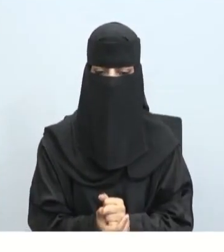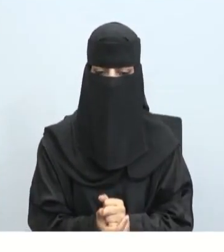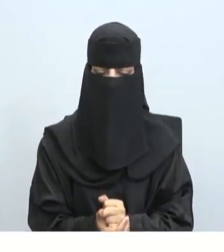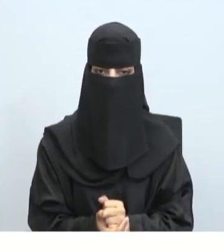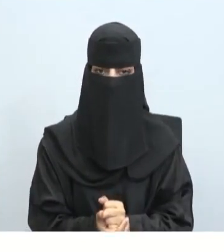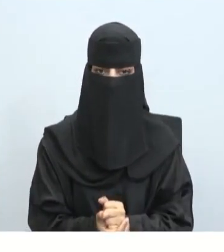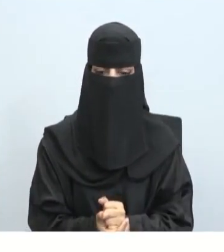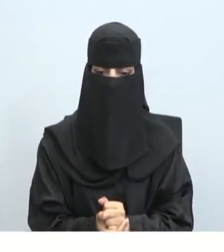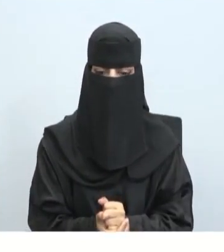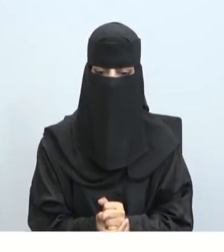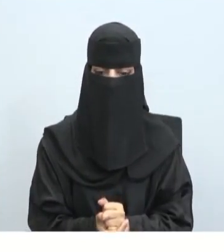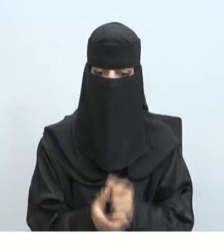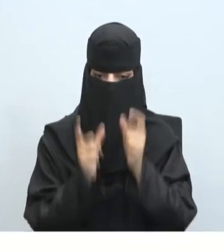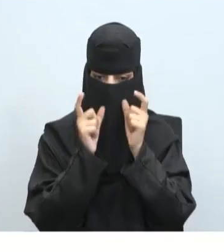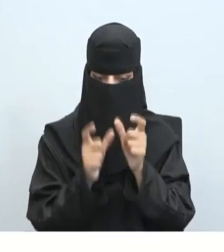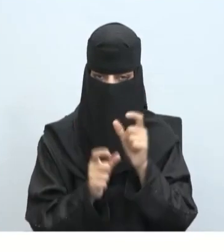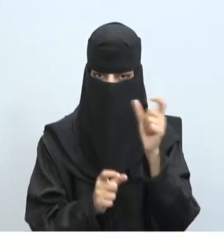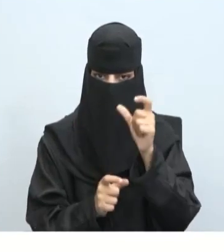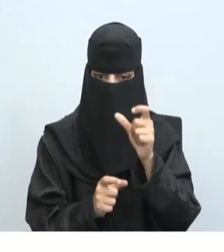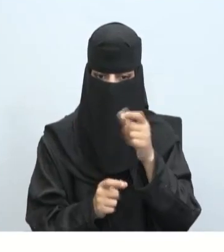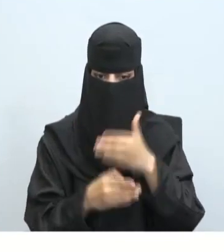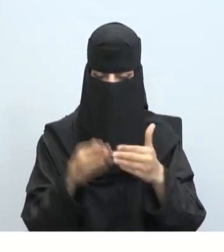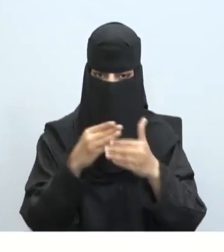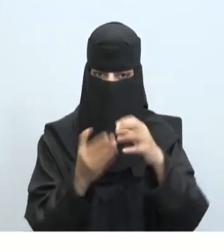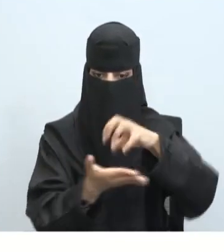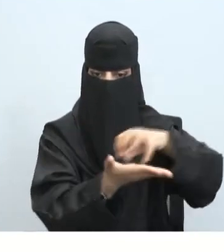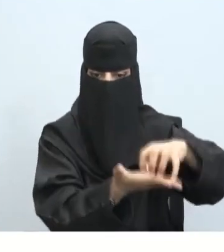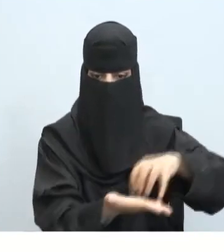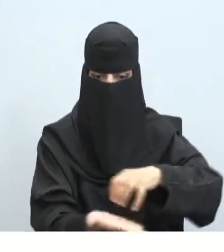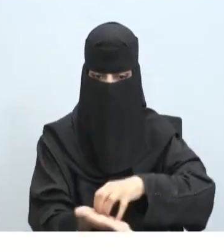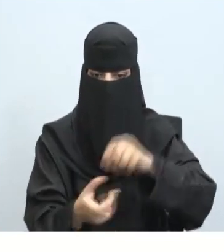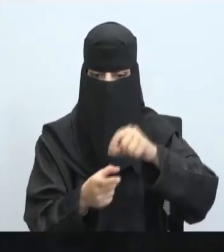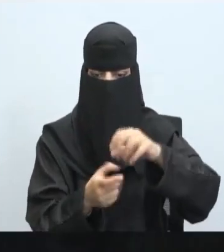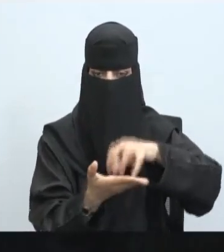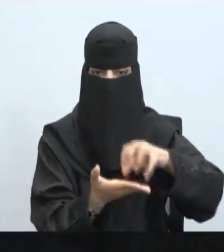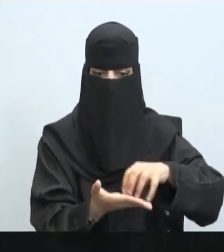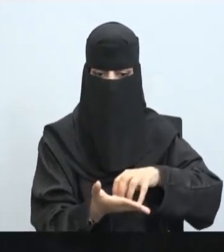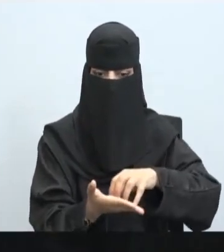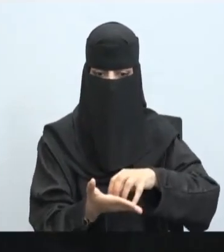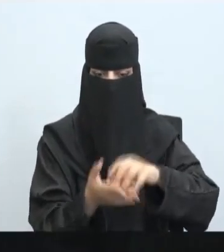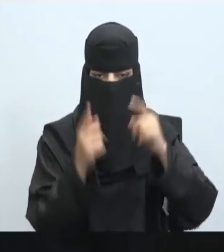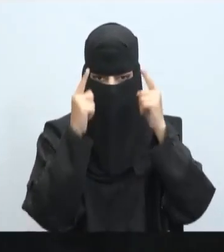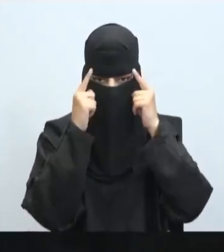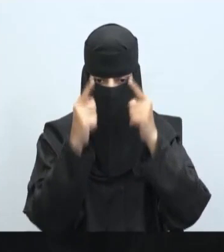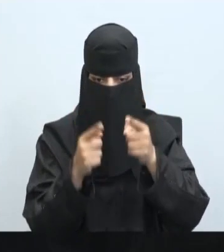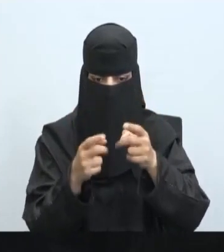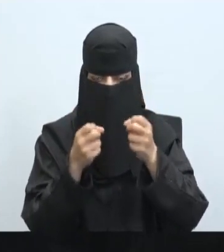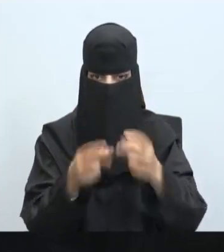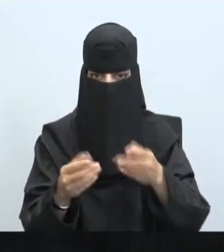دينيه اعتنى المسلمون ببناء المدن في الاماكن التي